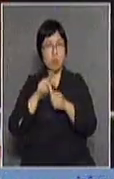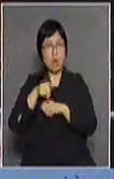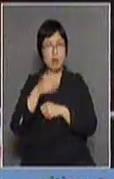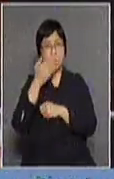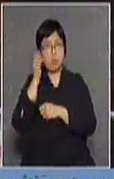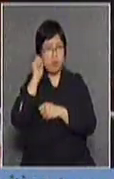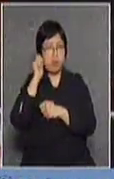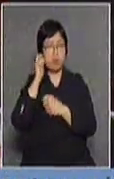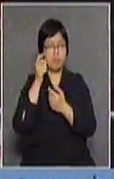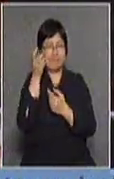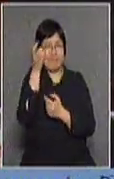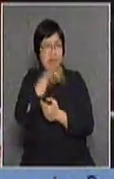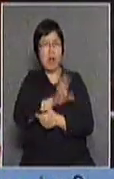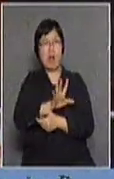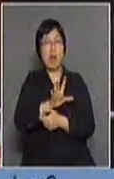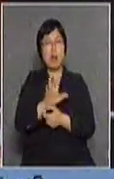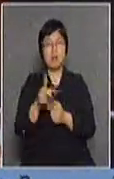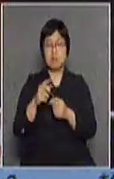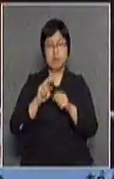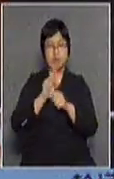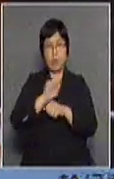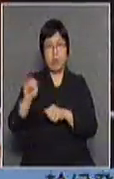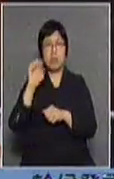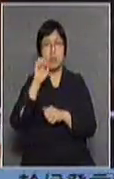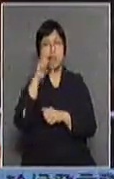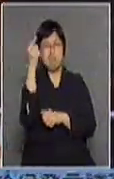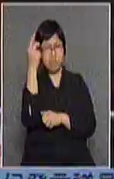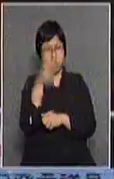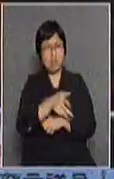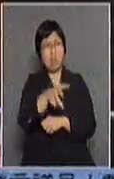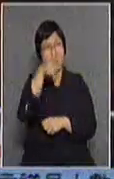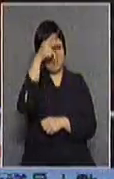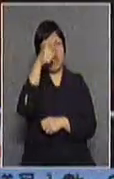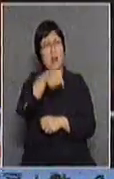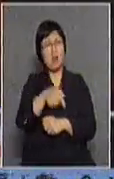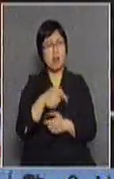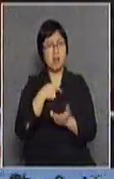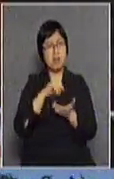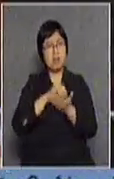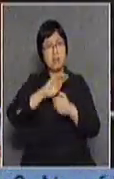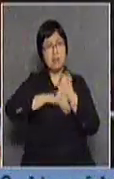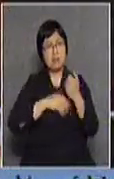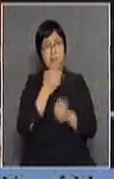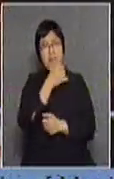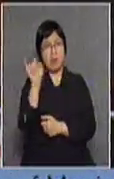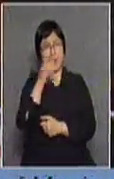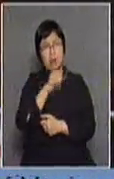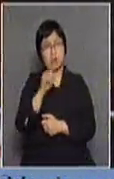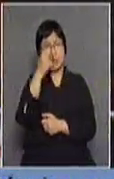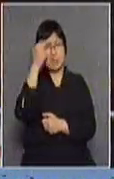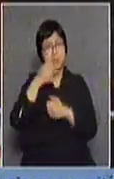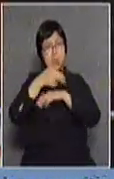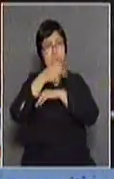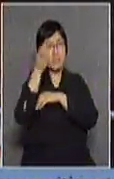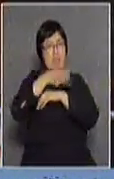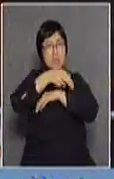視。聯合國是多次提問我們的特區政府，喂，你的立法禁止性傾向歧視的計劃和時